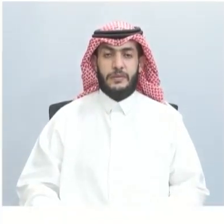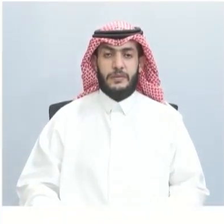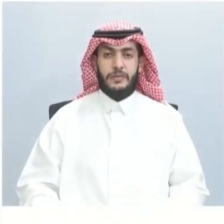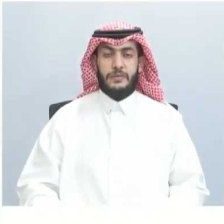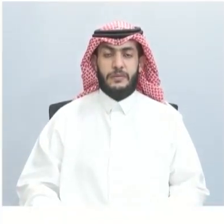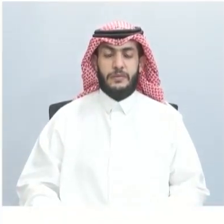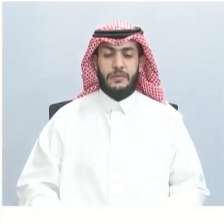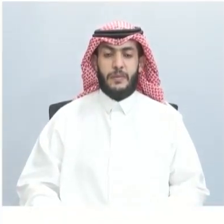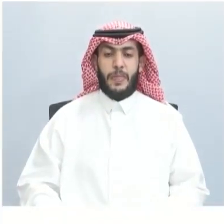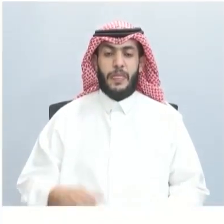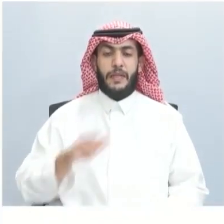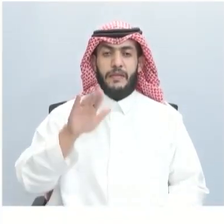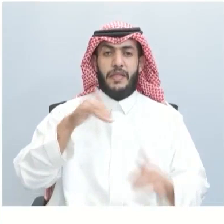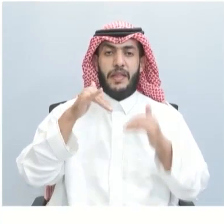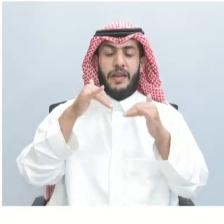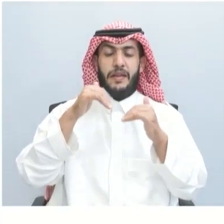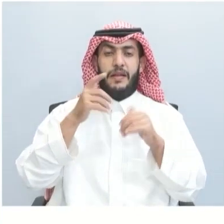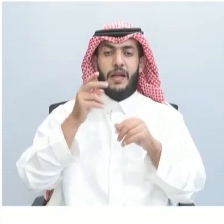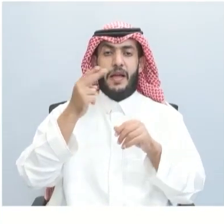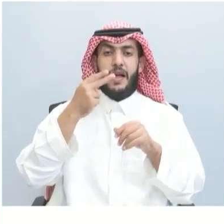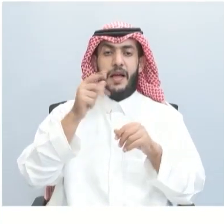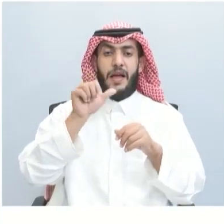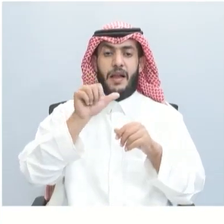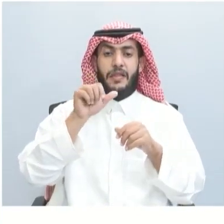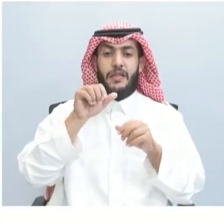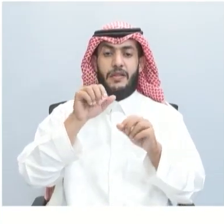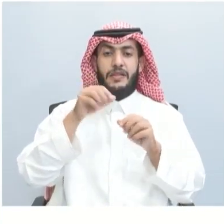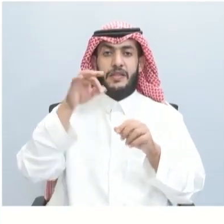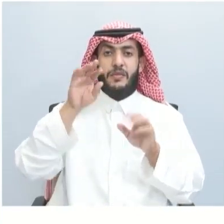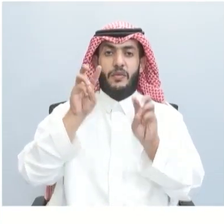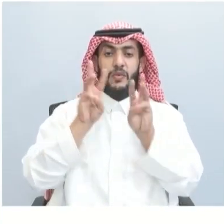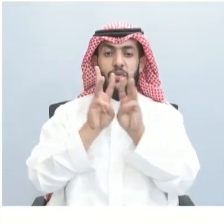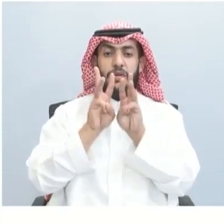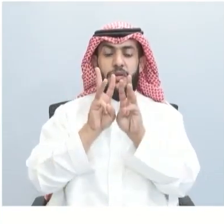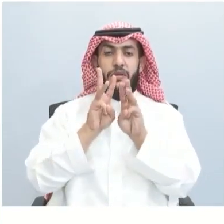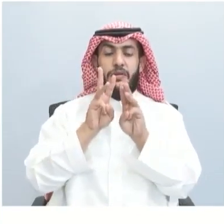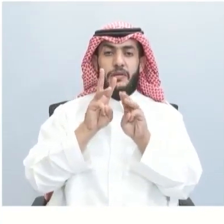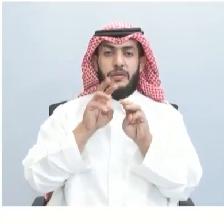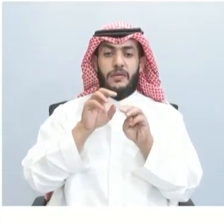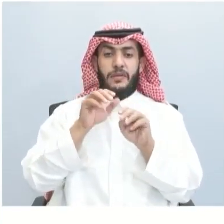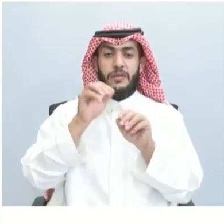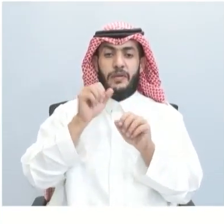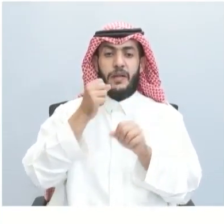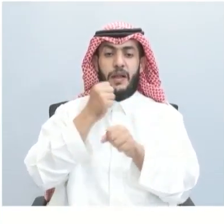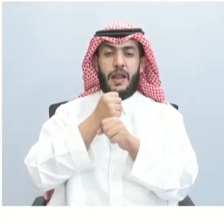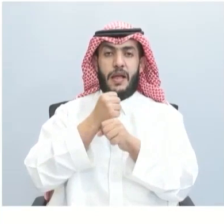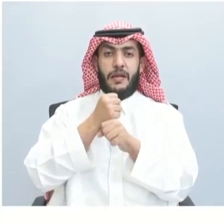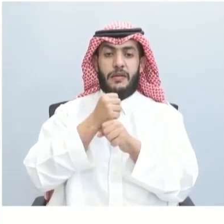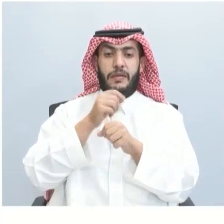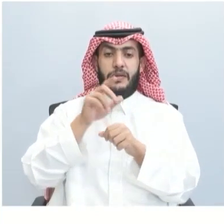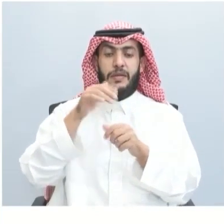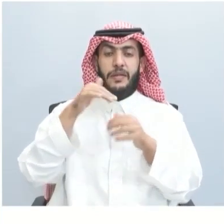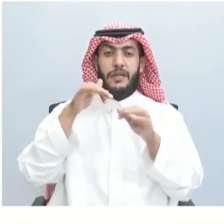وجلبها هناك طريقتين لعرض الصفحه الكترونيه اولا العرض من جانب العميل وهي